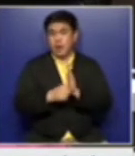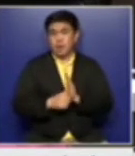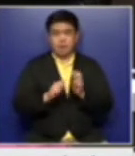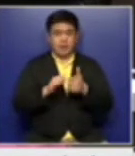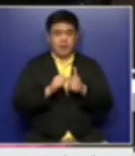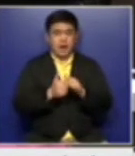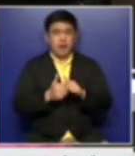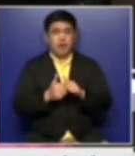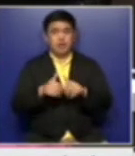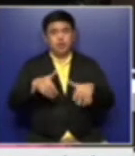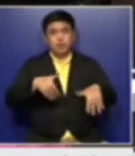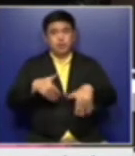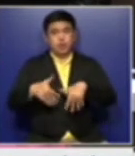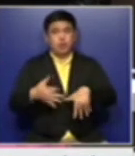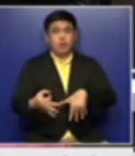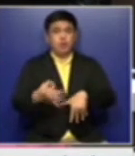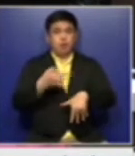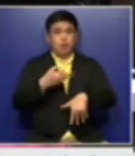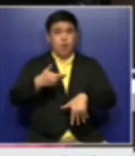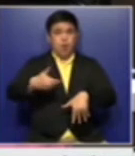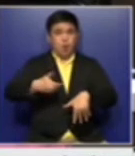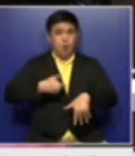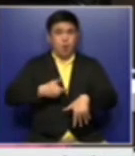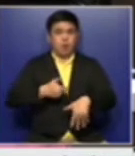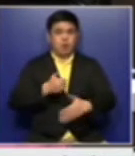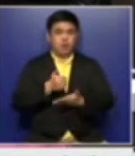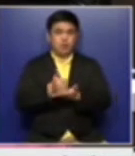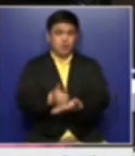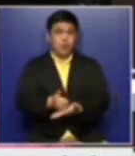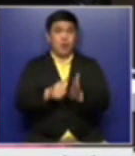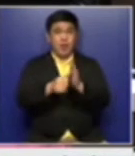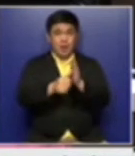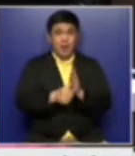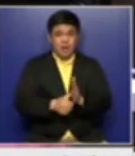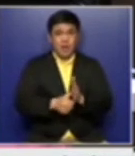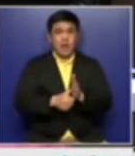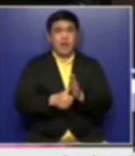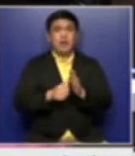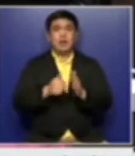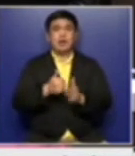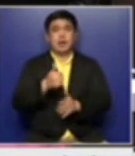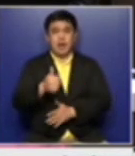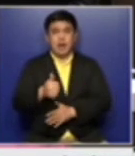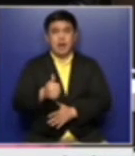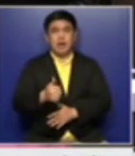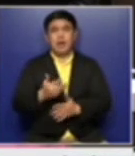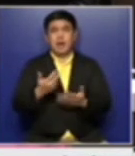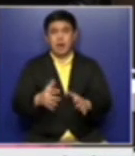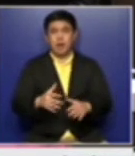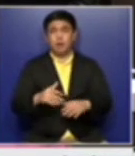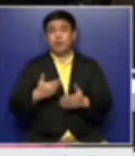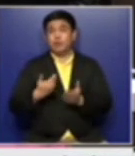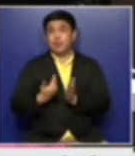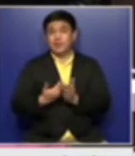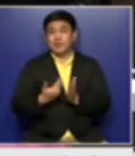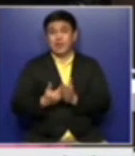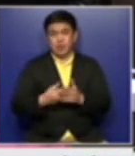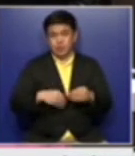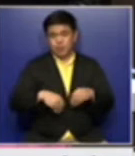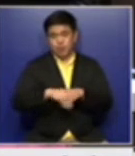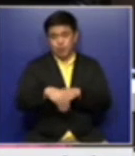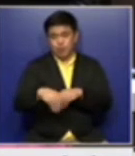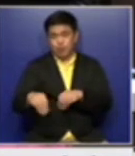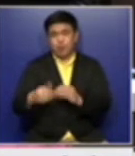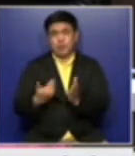ความเดือดร้อนของพี่น้องประชาชนรวมถึงการกระจายงบประมาณให้ครอบคลุมทั่วถึง